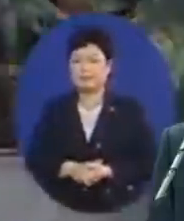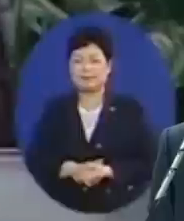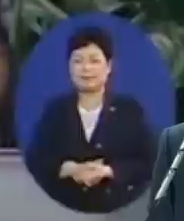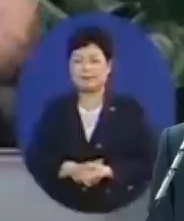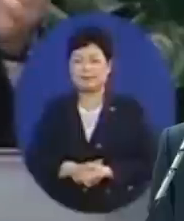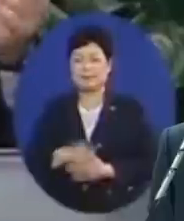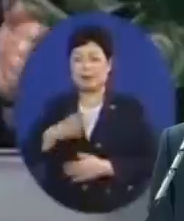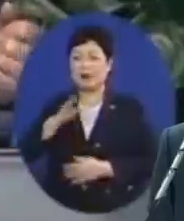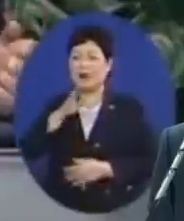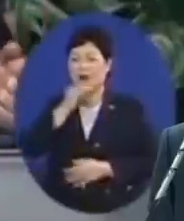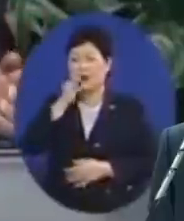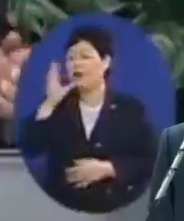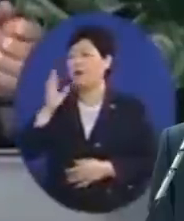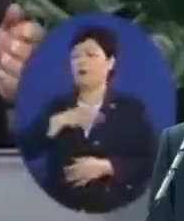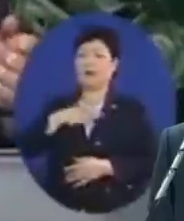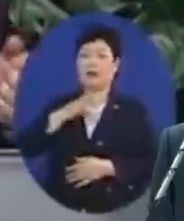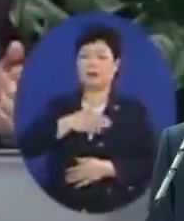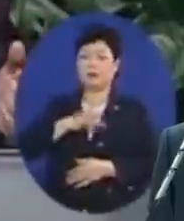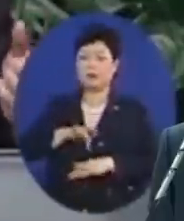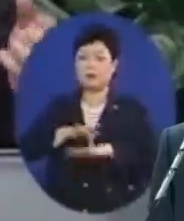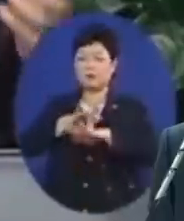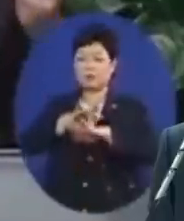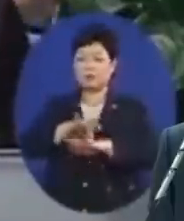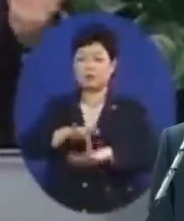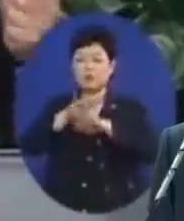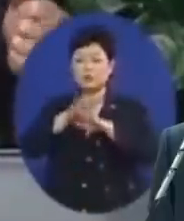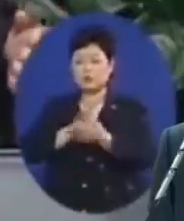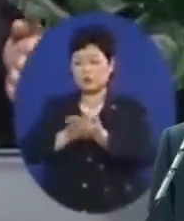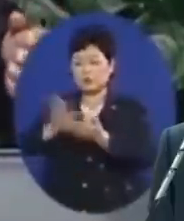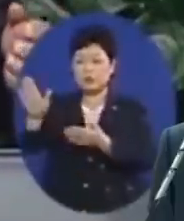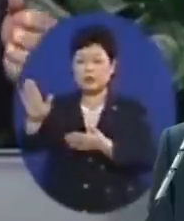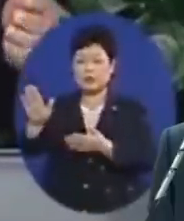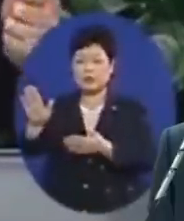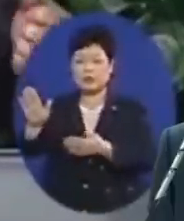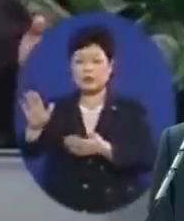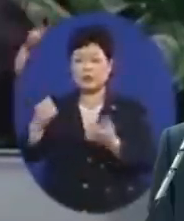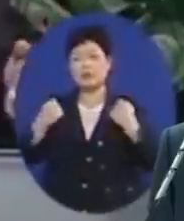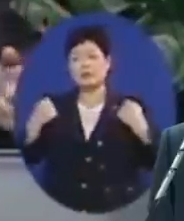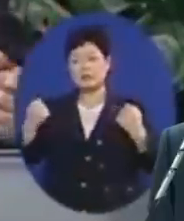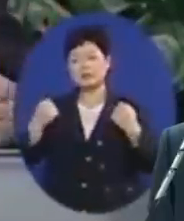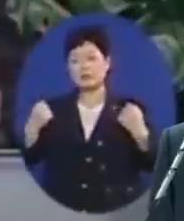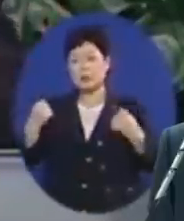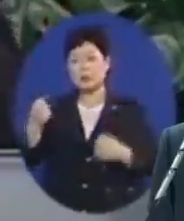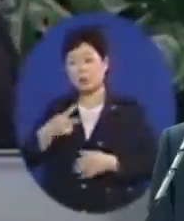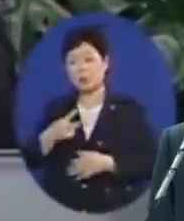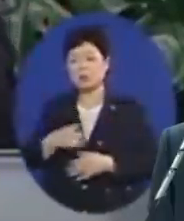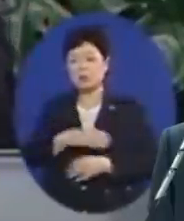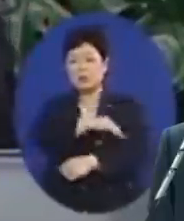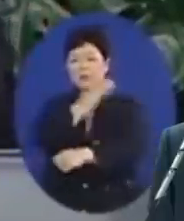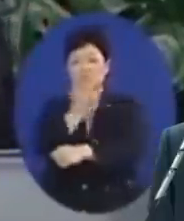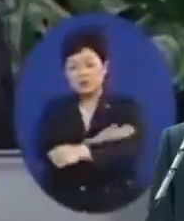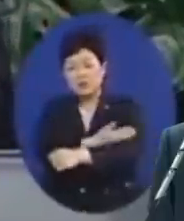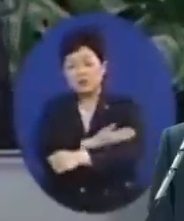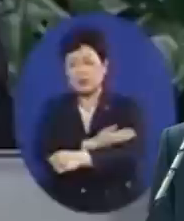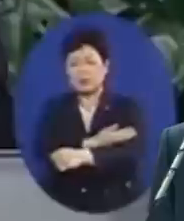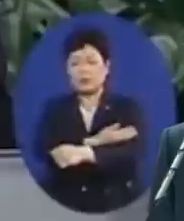아, 나는 귀신을 쫓아낼 무슨 힘도 능력도